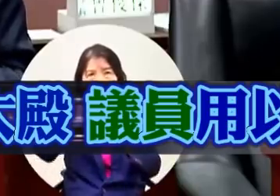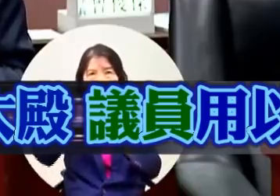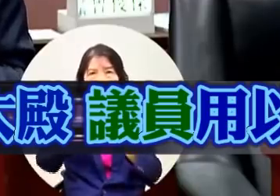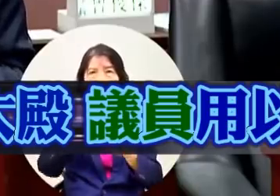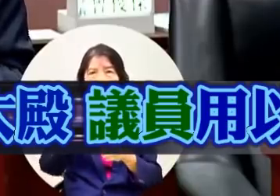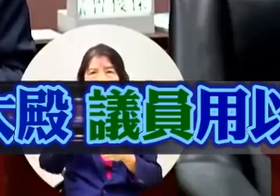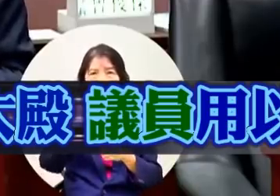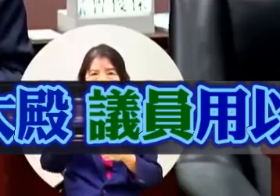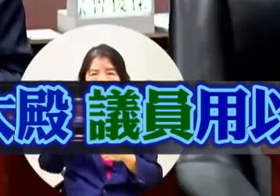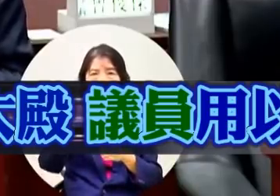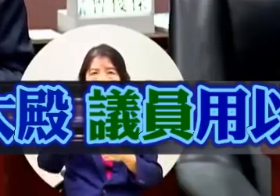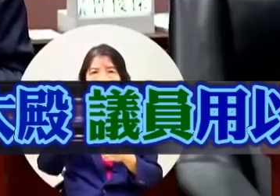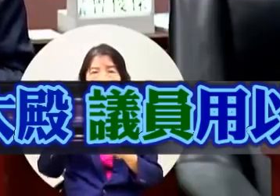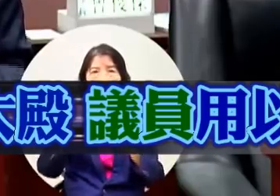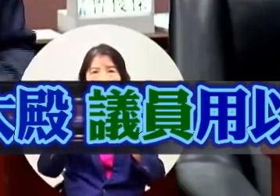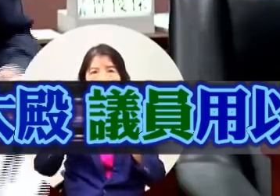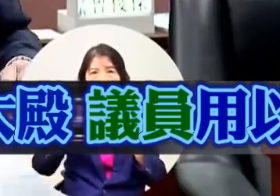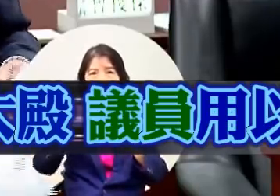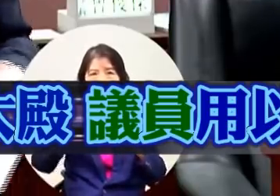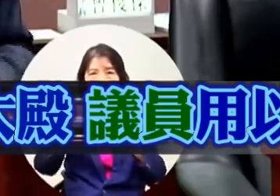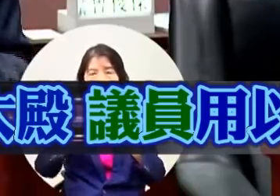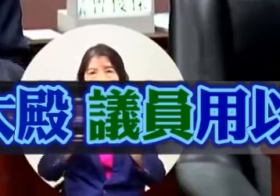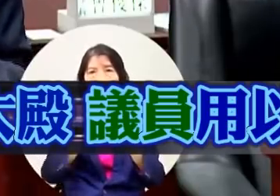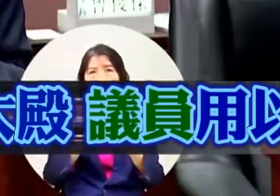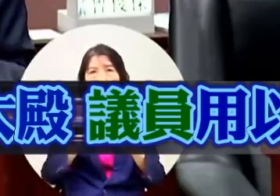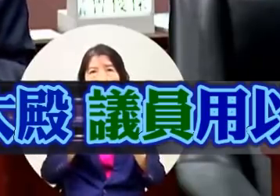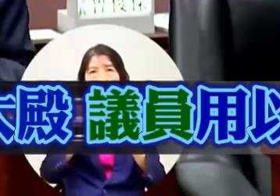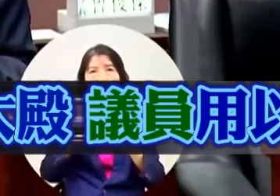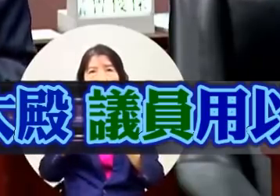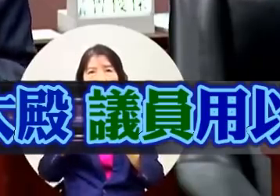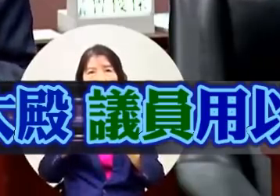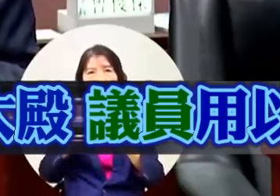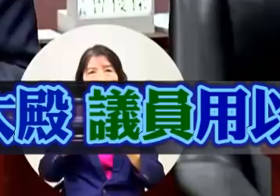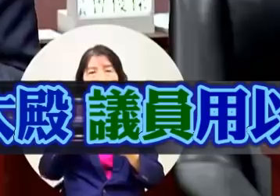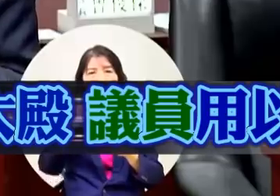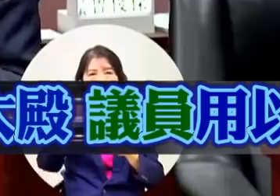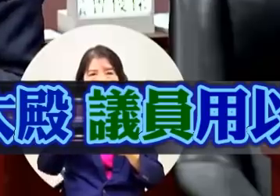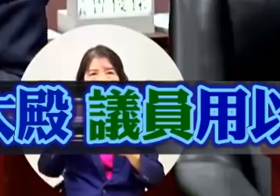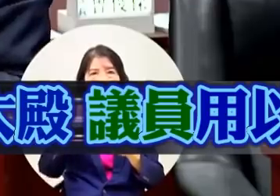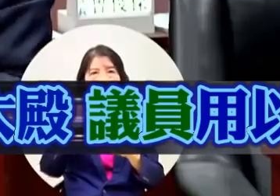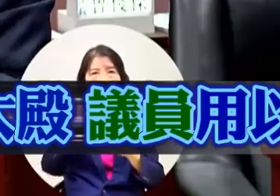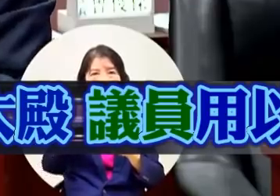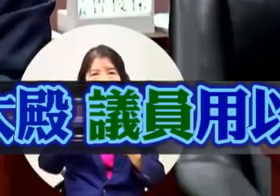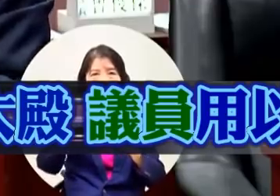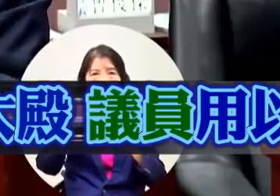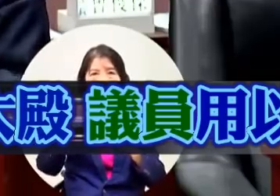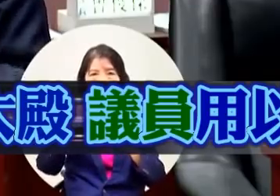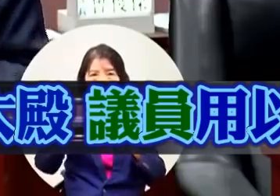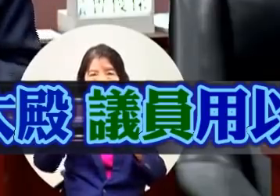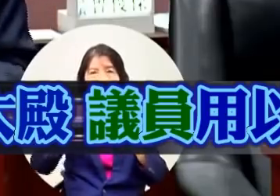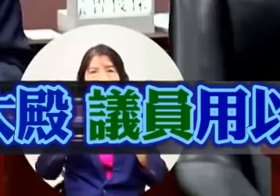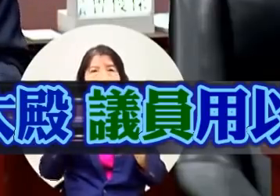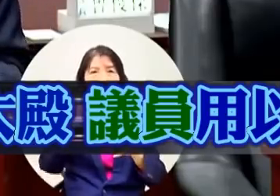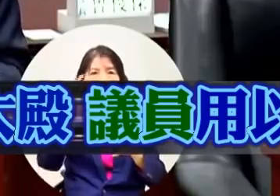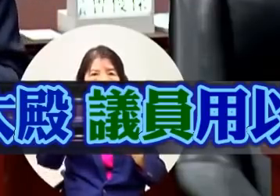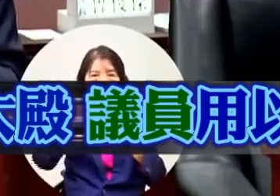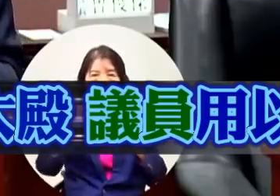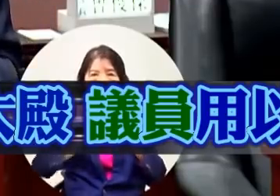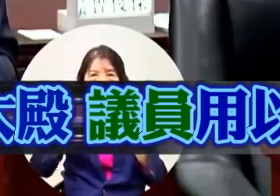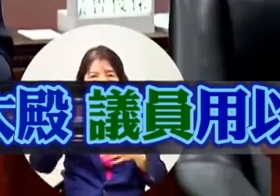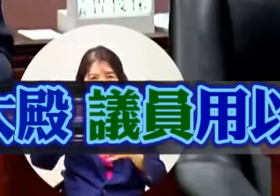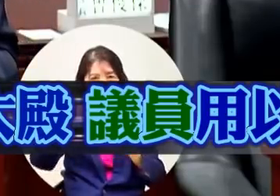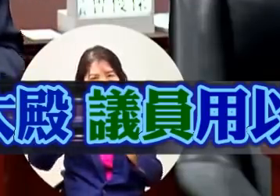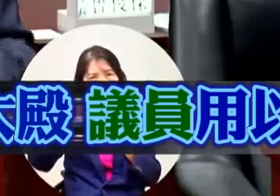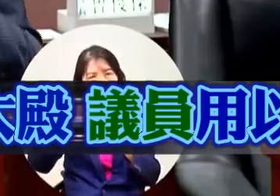20万人口。那今年应该过了四个月，快半年，应该是10万人口。现在呢，四个月减少